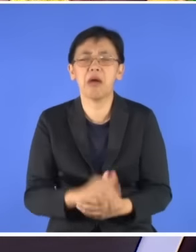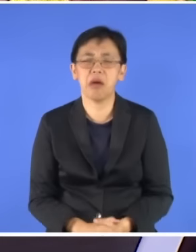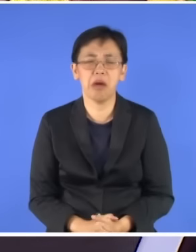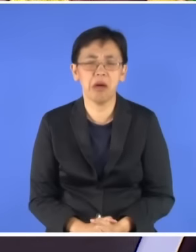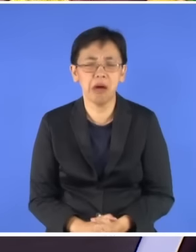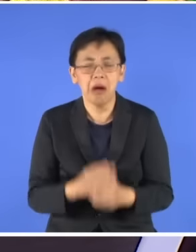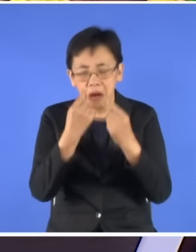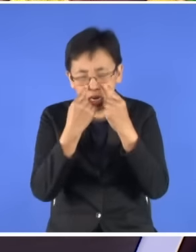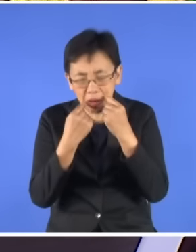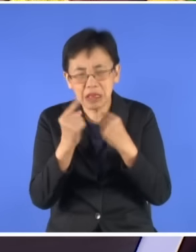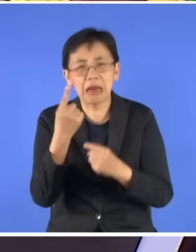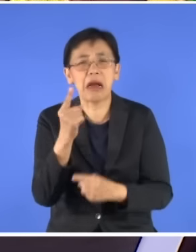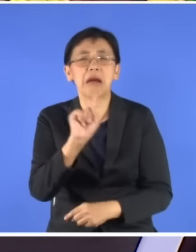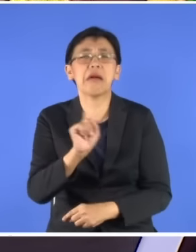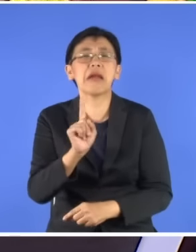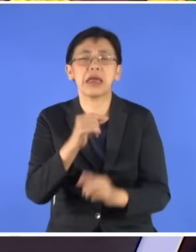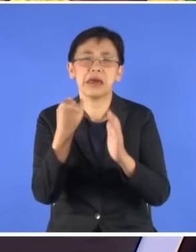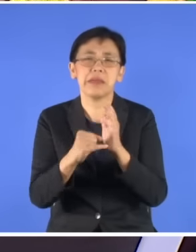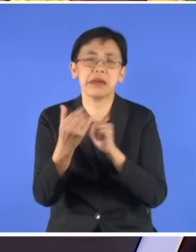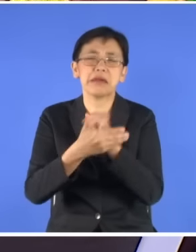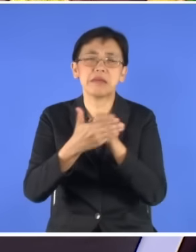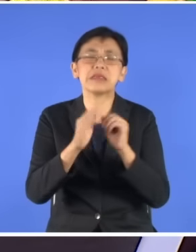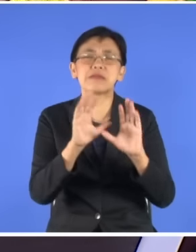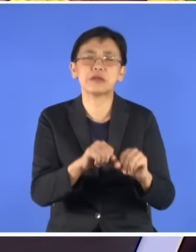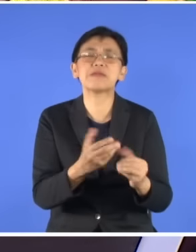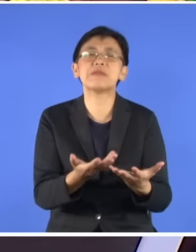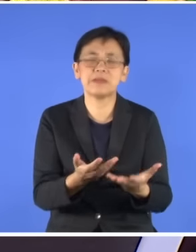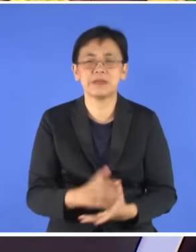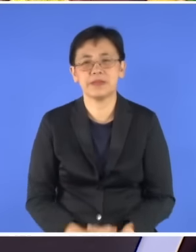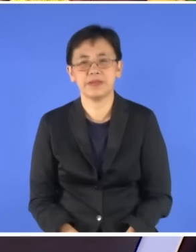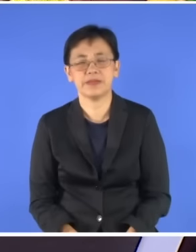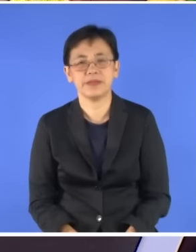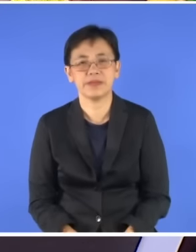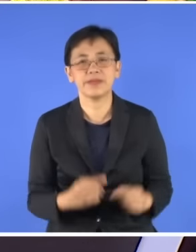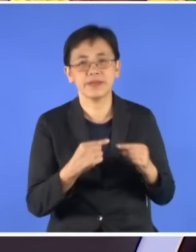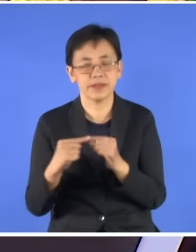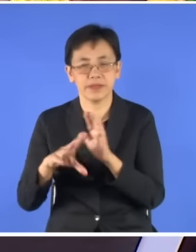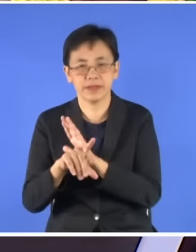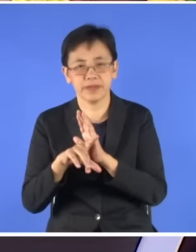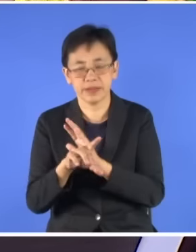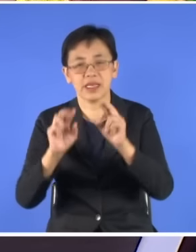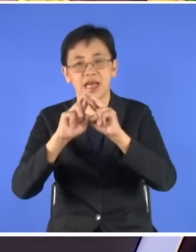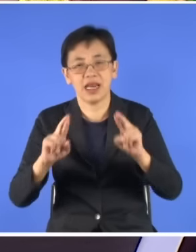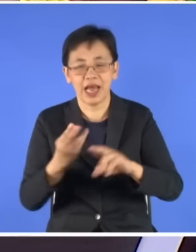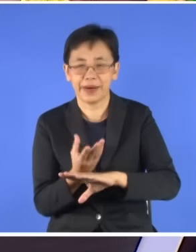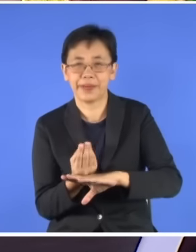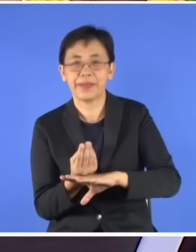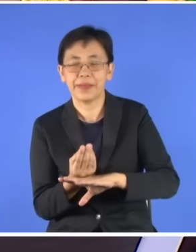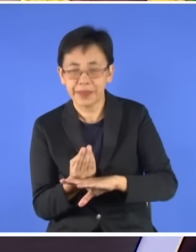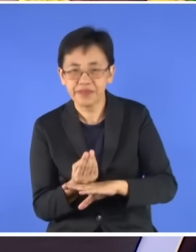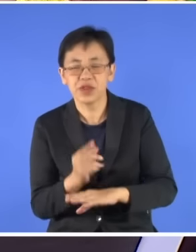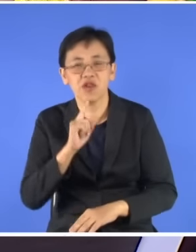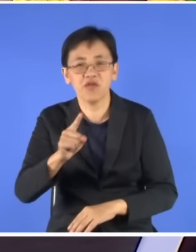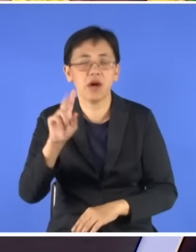ราะว่าต้องถูกดำเนินคดีไปเรื่องยาเสพติดแล้วเนี่ยค่ะที่ชลบุรีเจ้าของร้านจิวเวลรี่เขามาร้